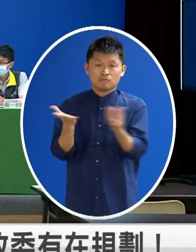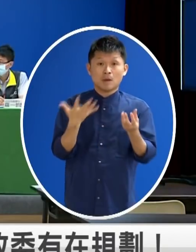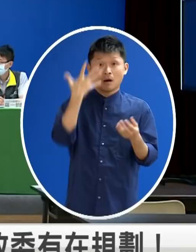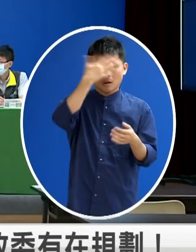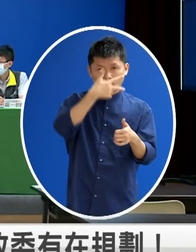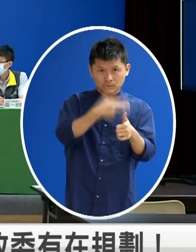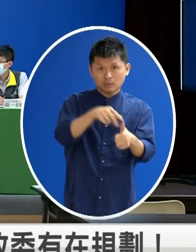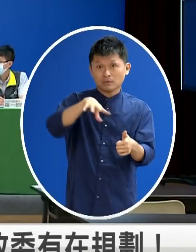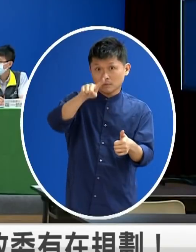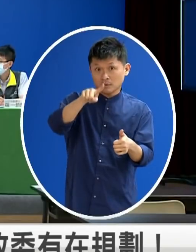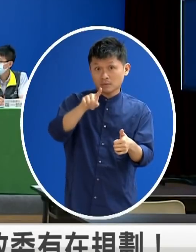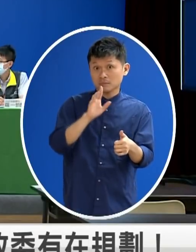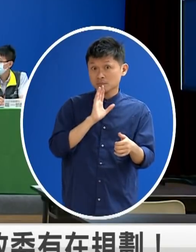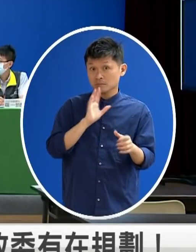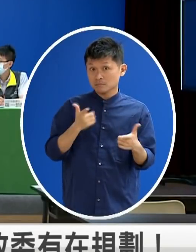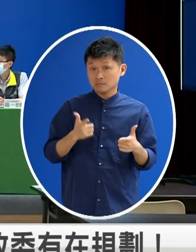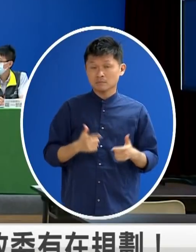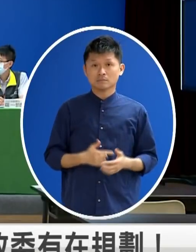谢。